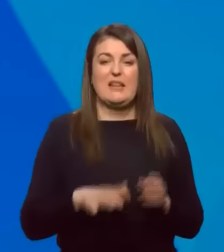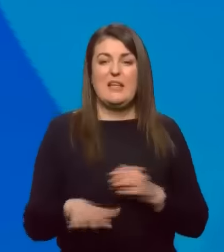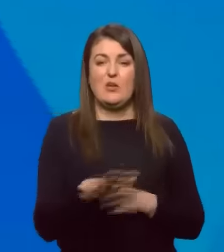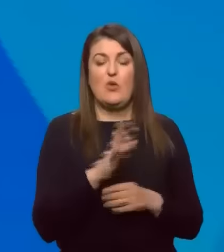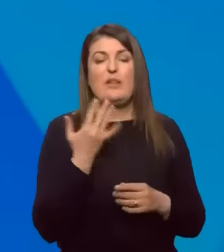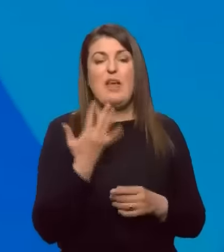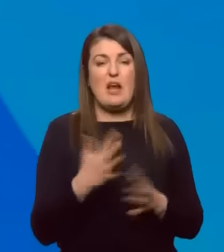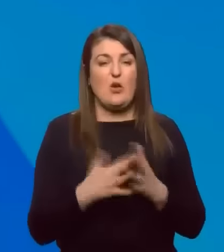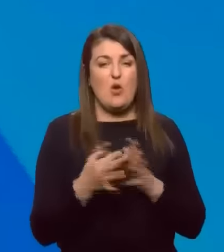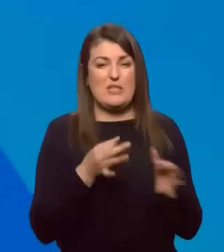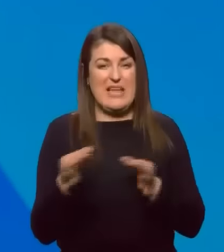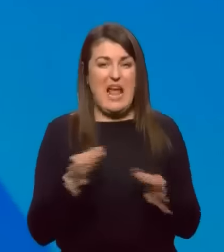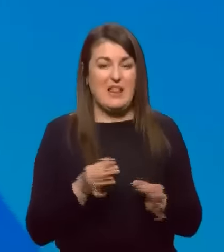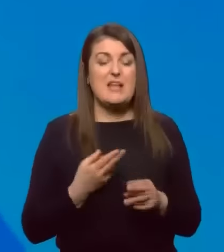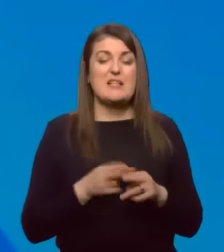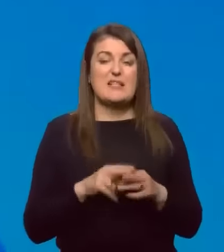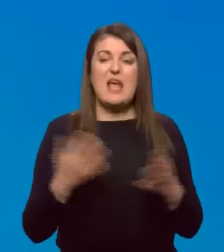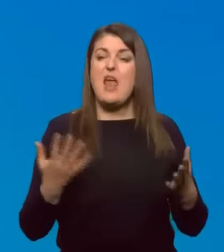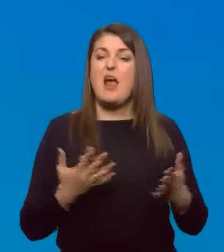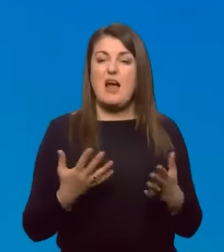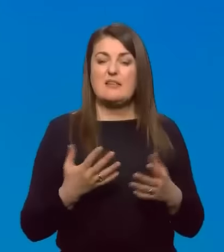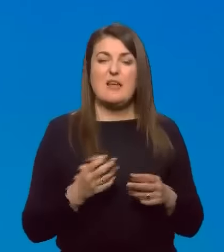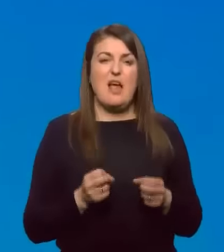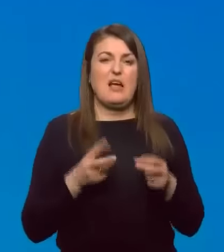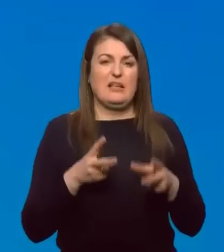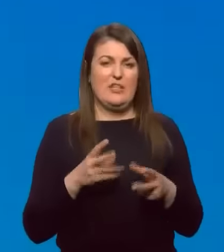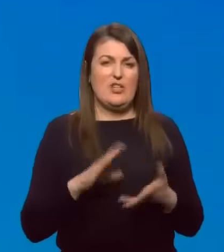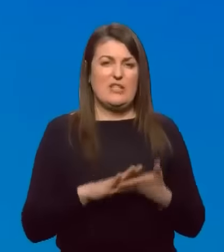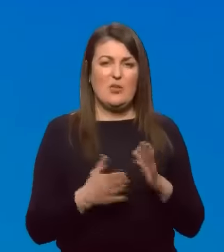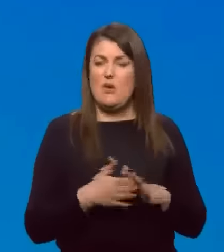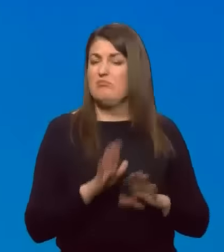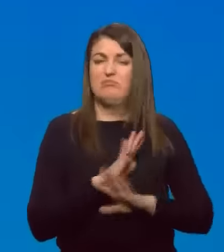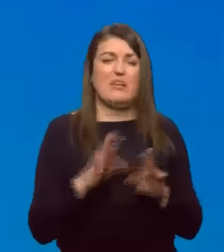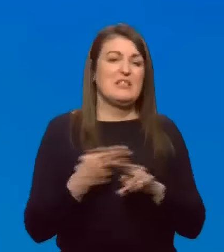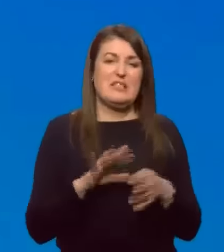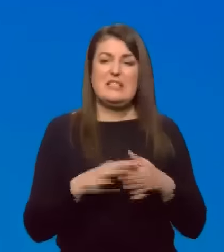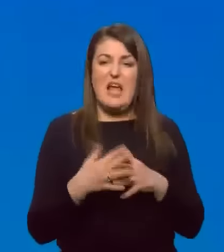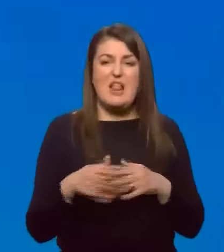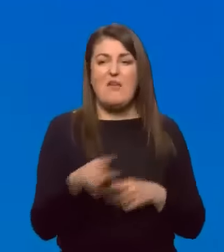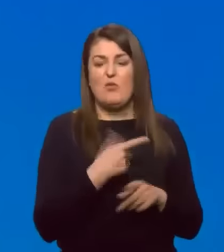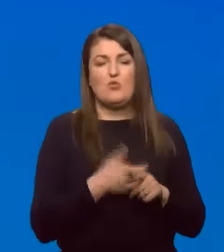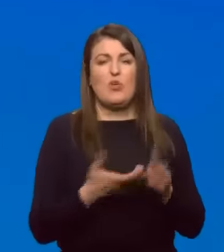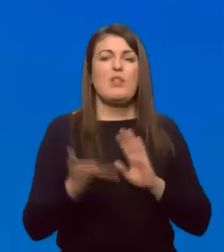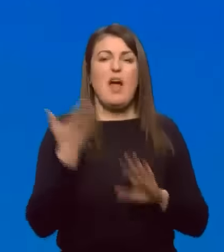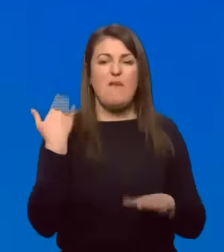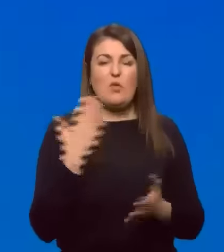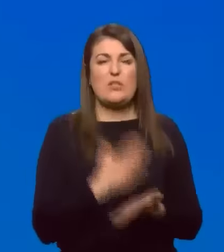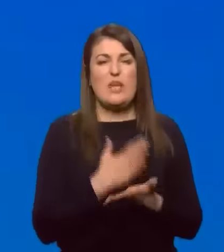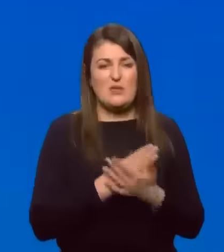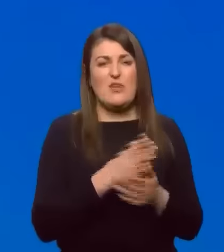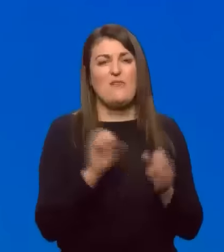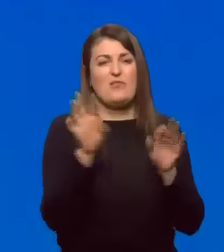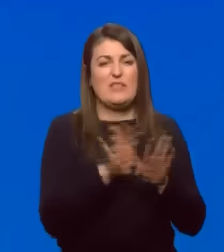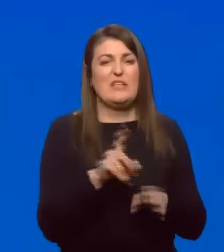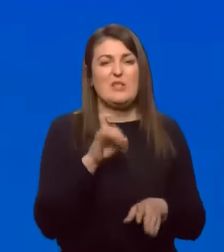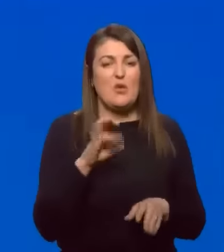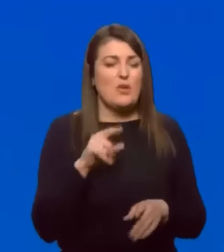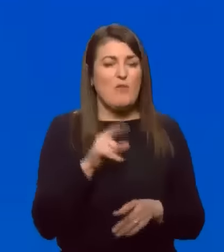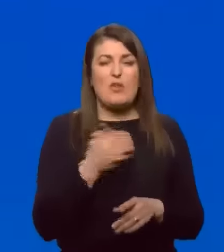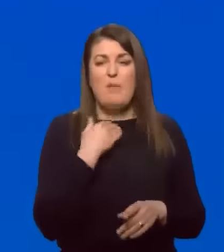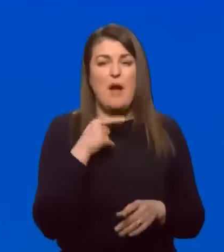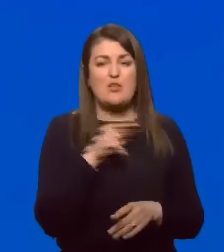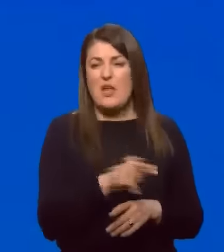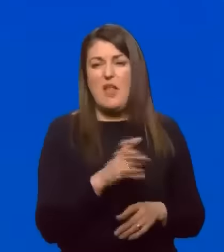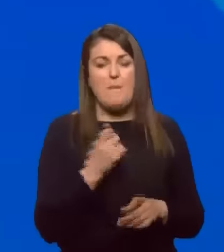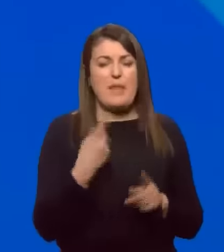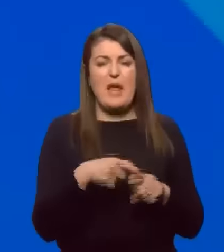територію декількох сел, це якась критична ситуація, але ні. Ці села, вони досить давно знаходились в сірій зоні. Вони майже там